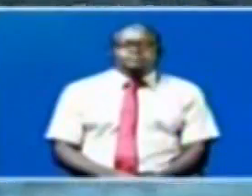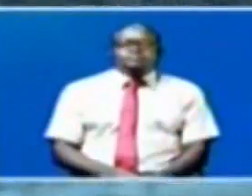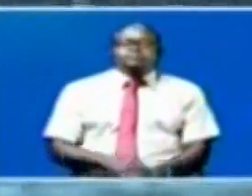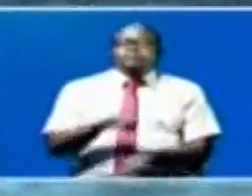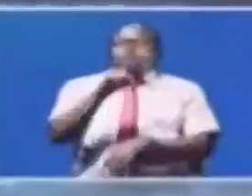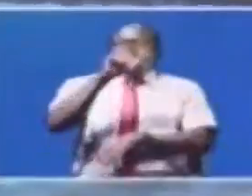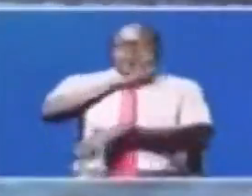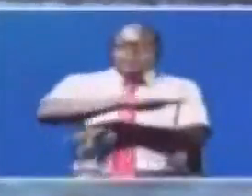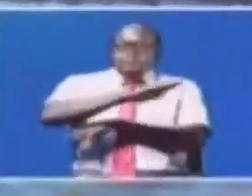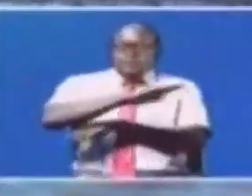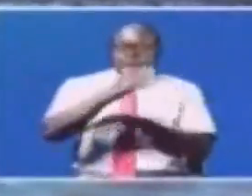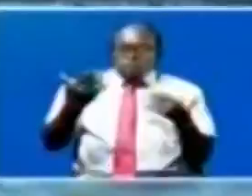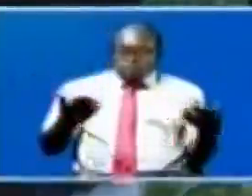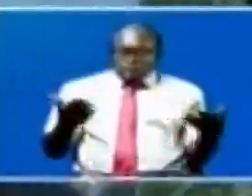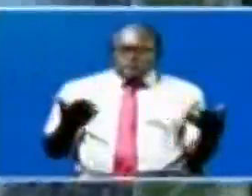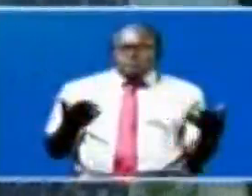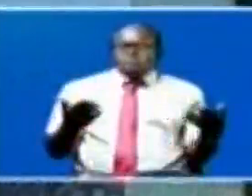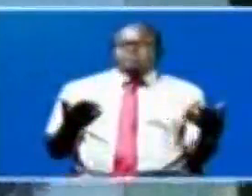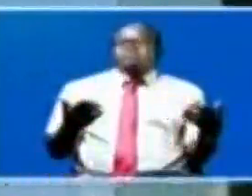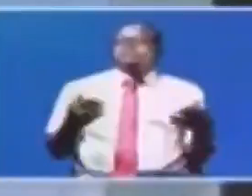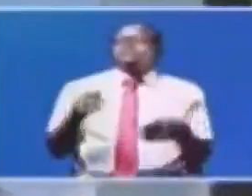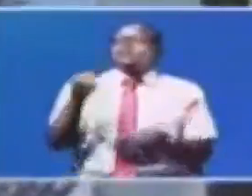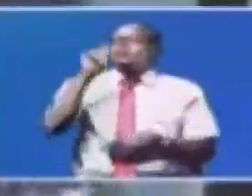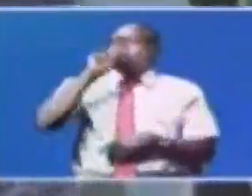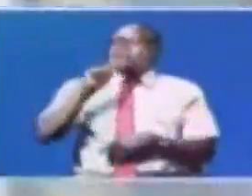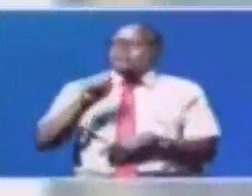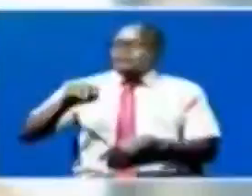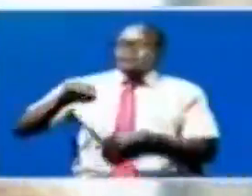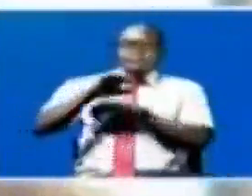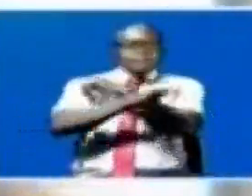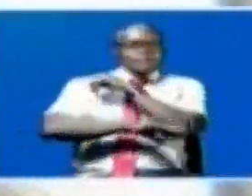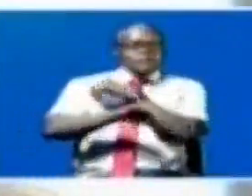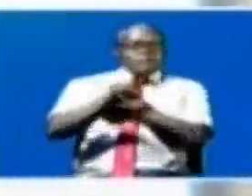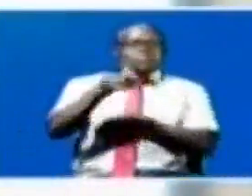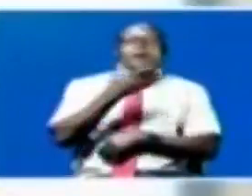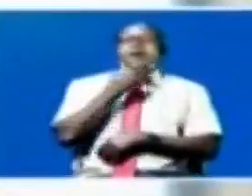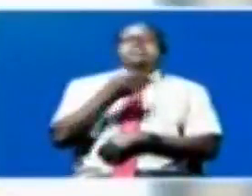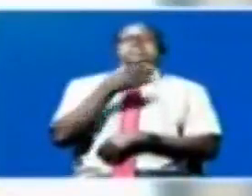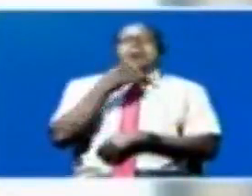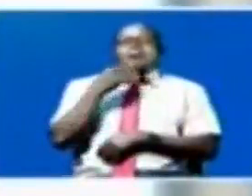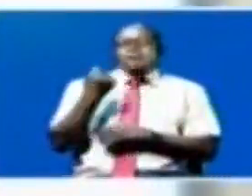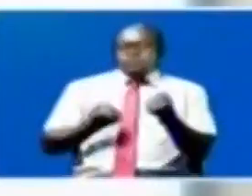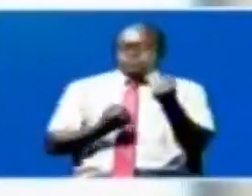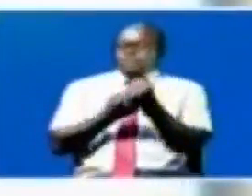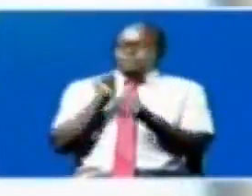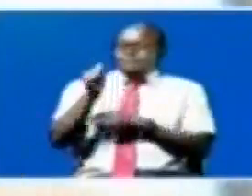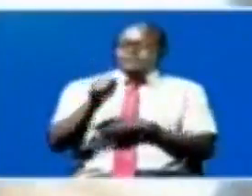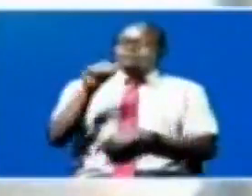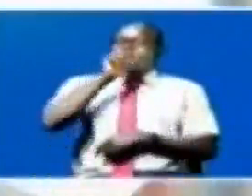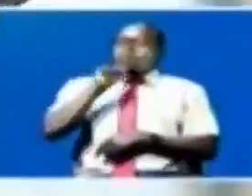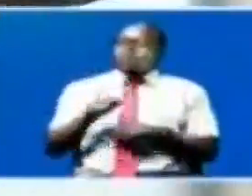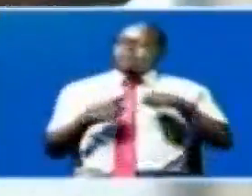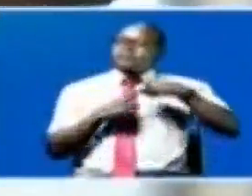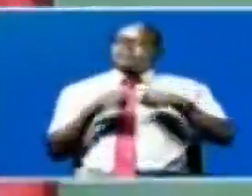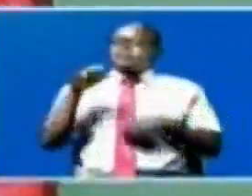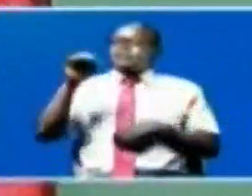Jioni moja katika eneo la Kinondoni hapa jijini Dar es Salaam, mhandisi huyo kujitegemea mwenye umri wa miaka